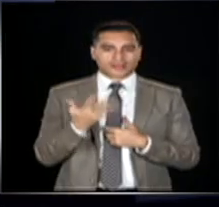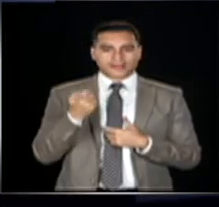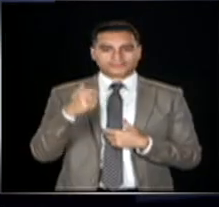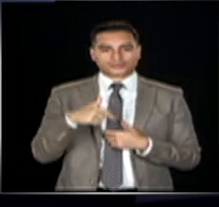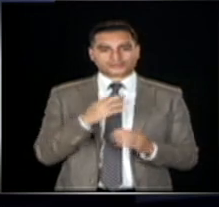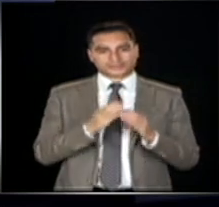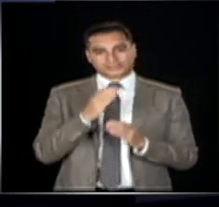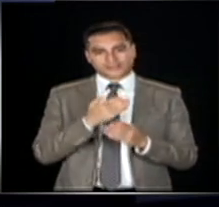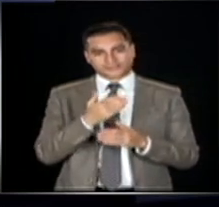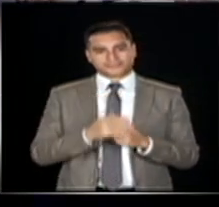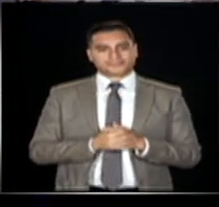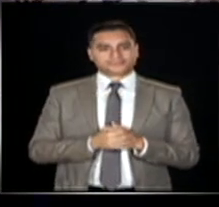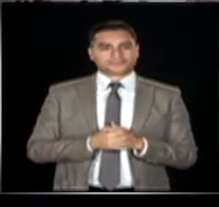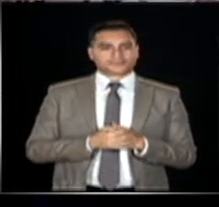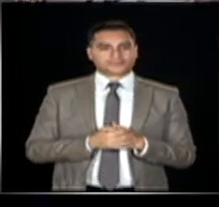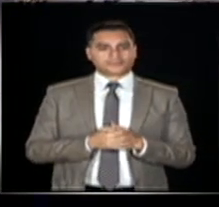ب65.